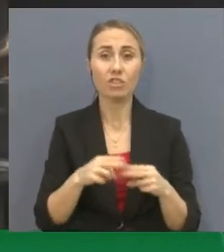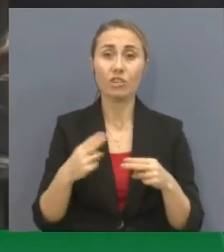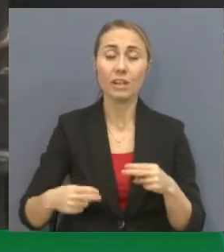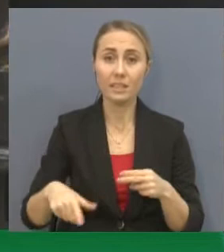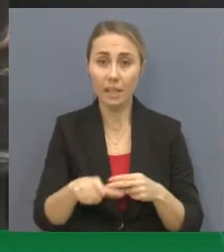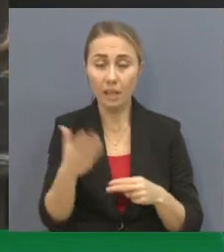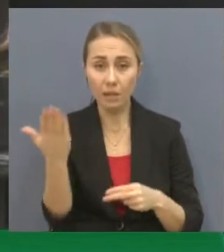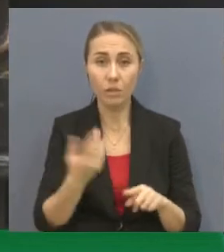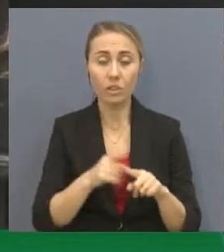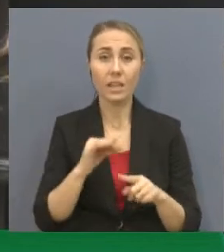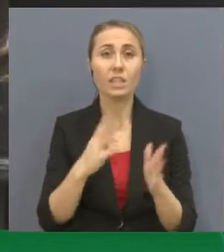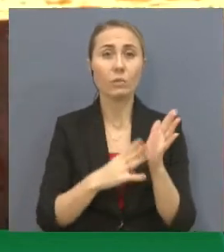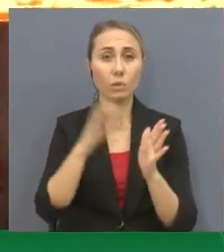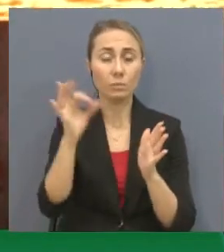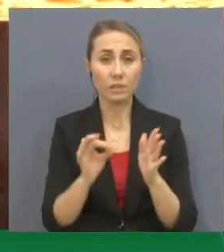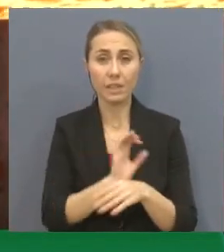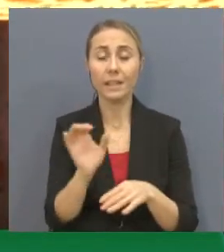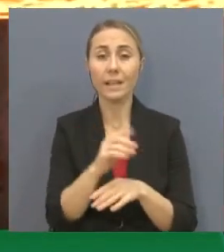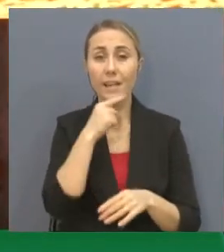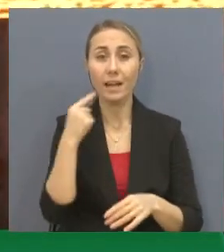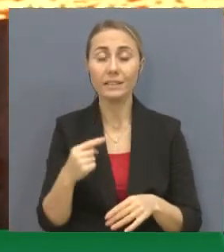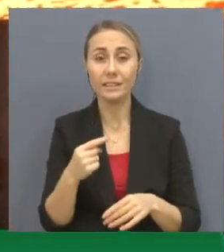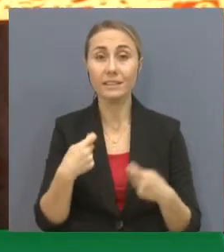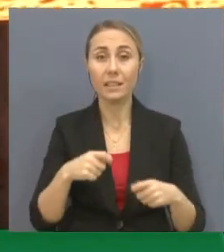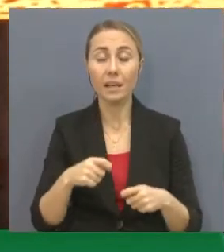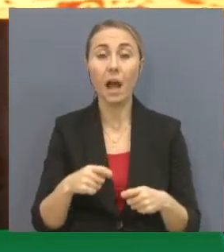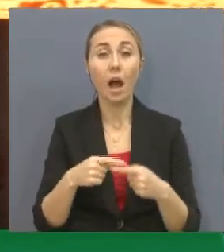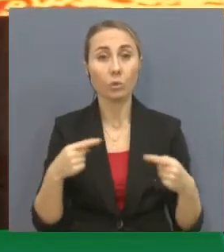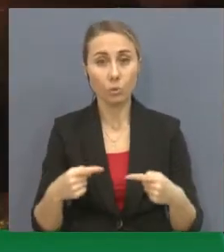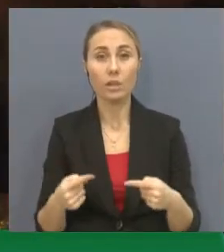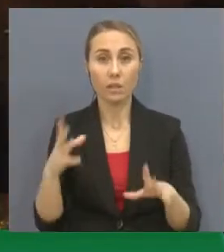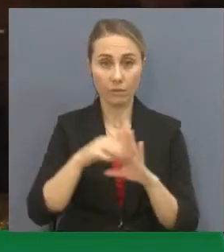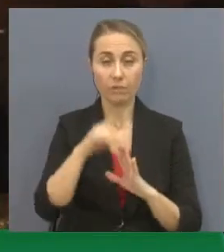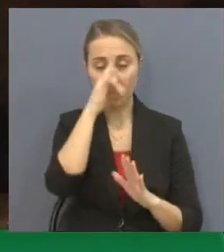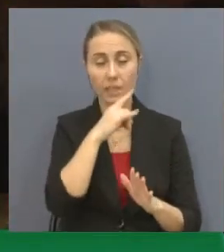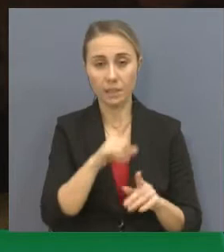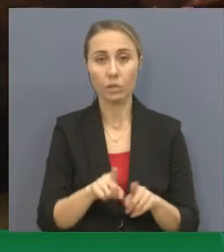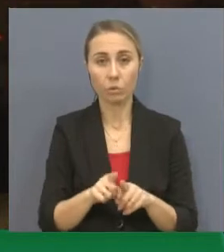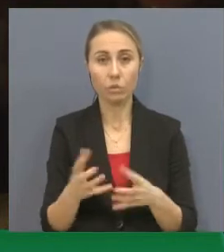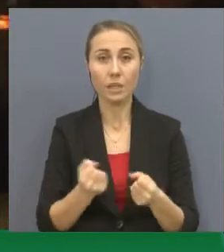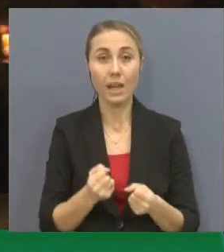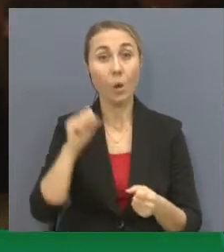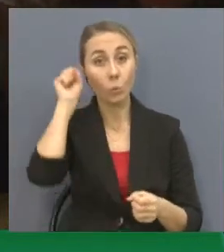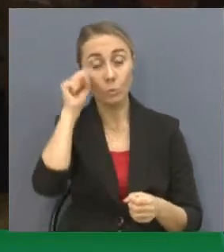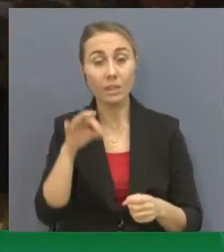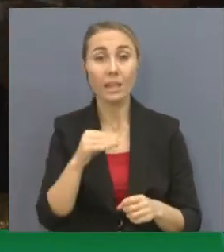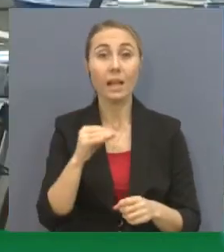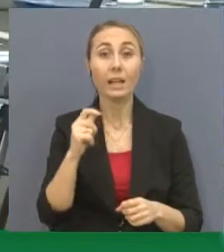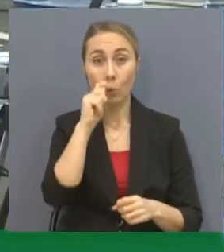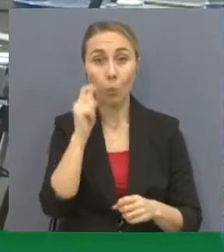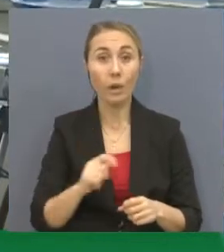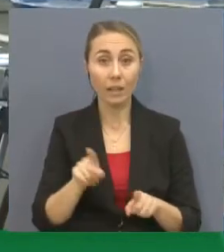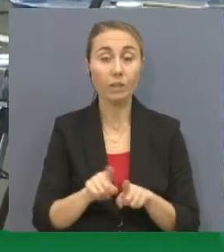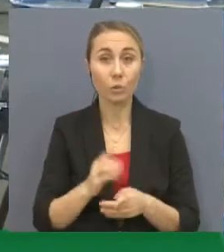90 процентов экспортируется на российский рынок остальные применяется в казахстане имеется спрос в узбекистане и украине